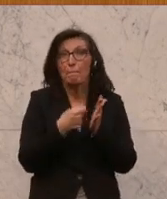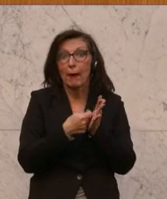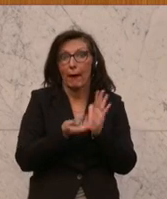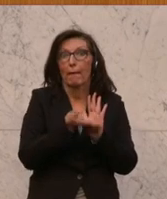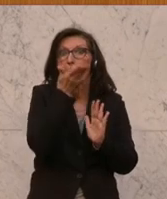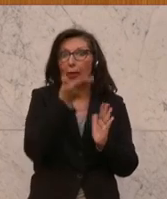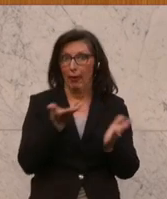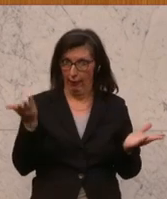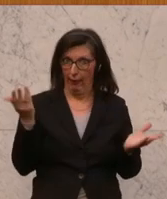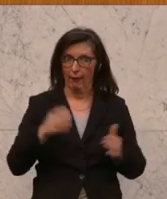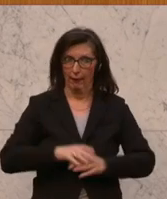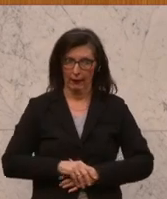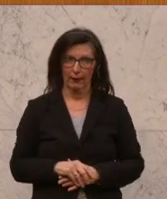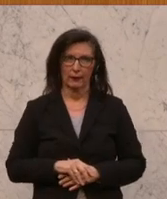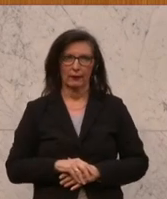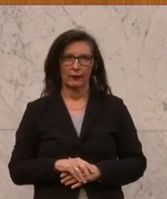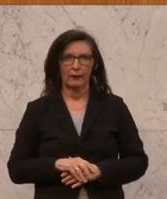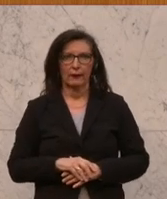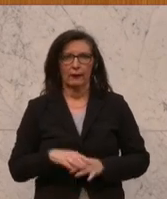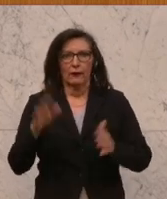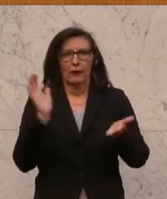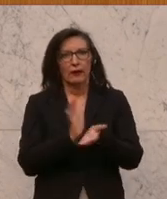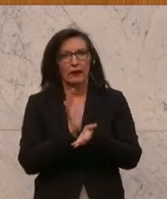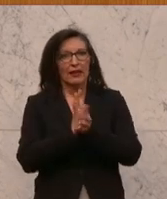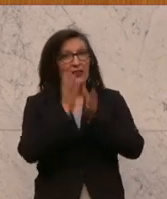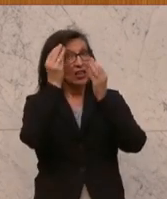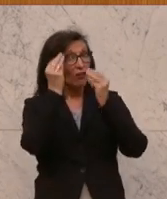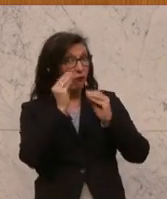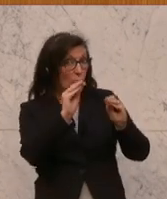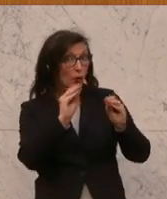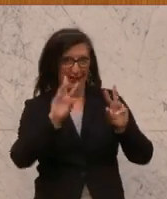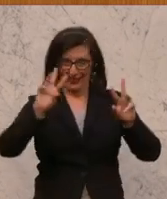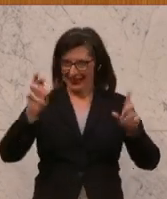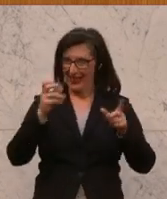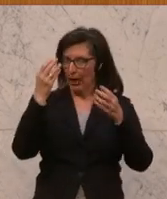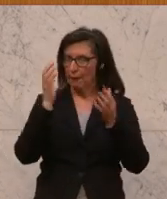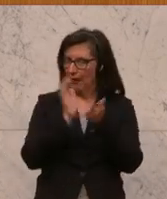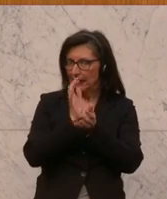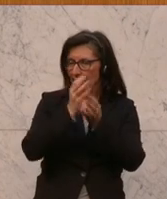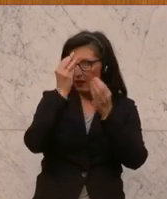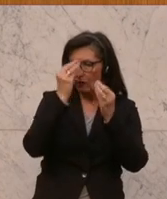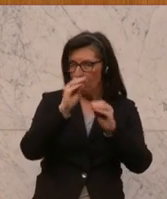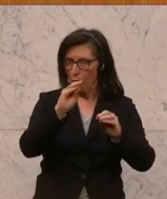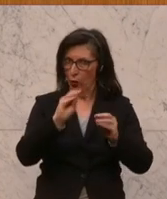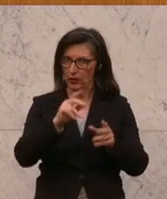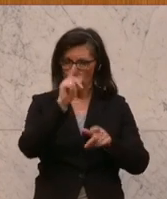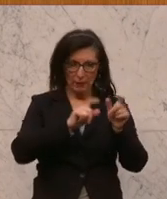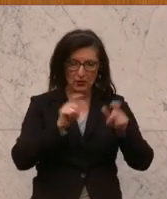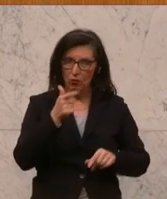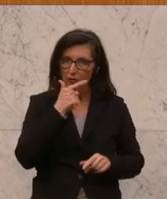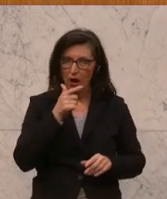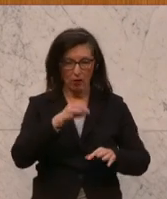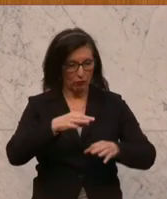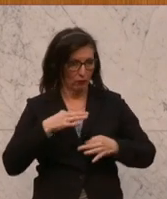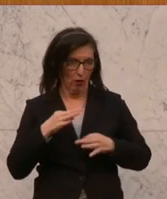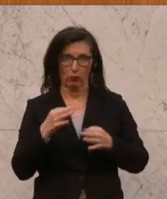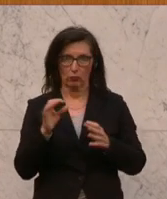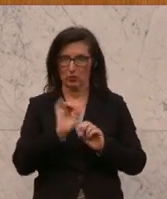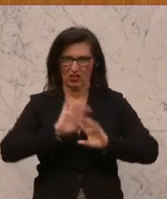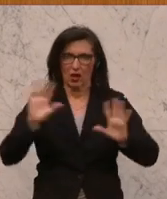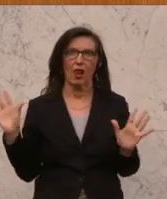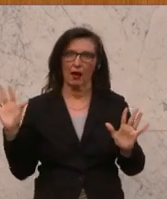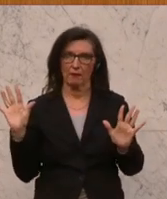ein anderer ist. Die Kreditwürdigkeit, meine Damen und Herren, der älteren Menschen steht für uns außer Zweifel